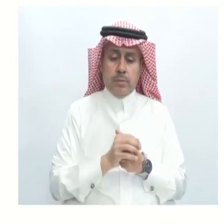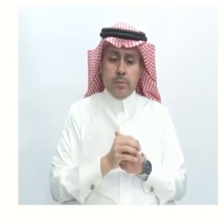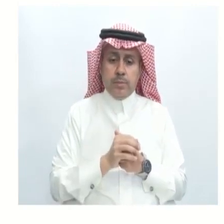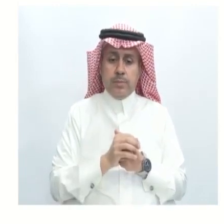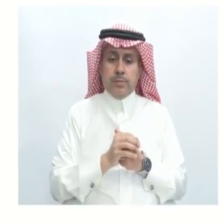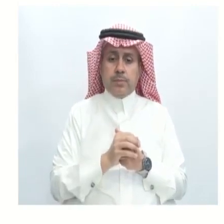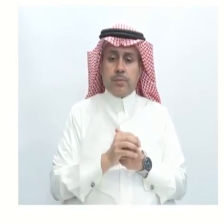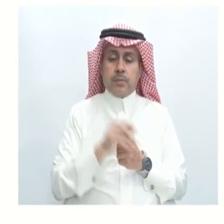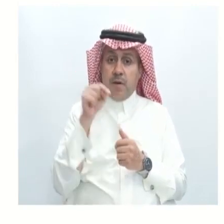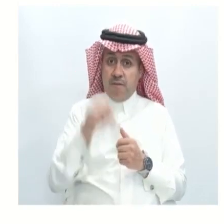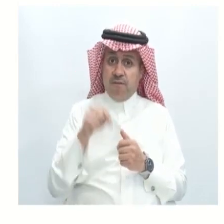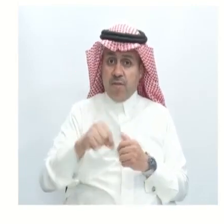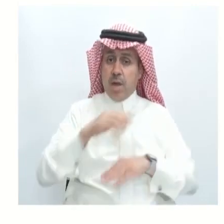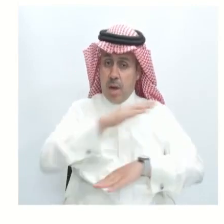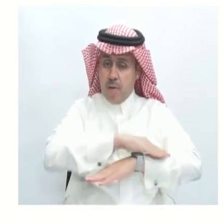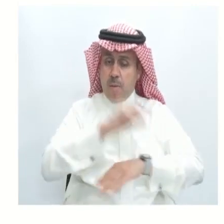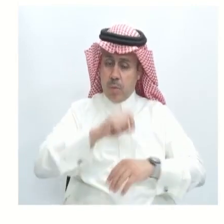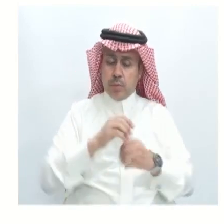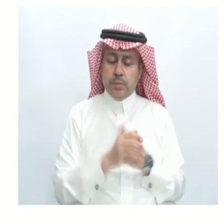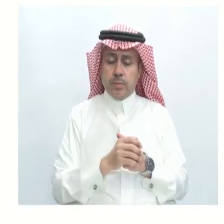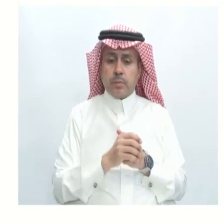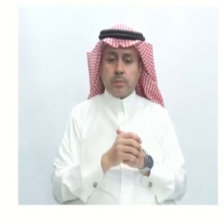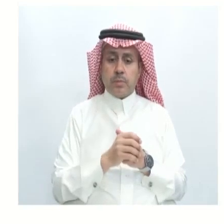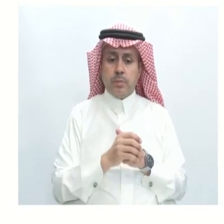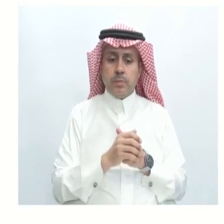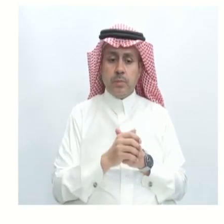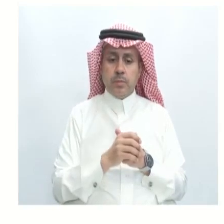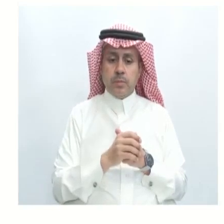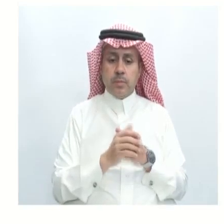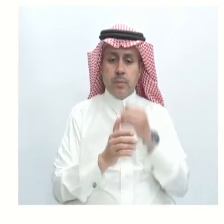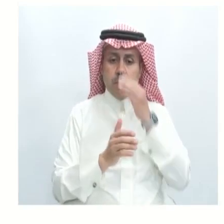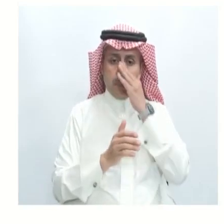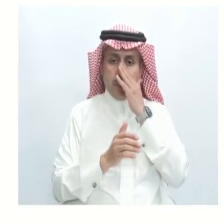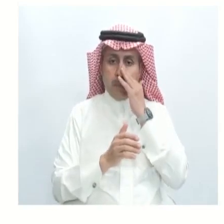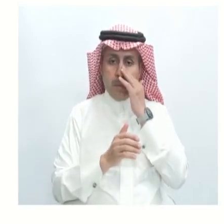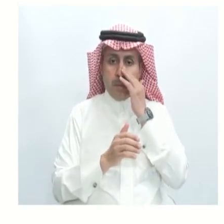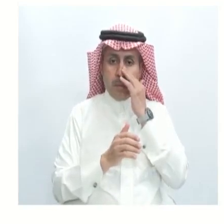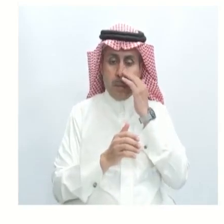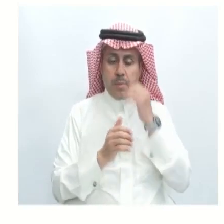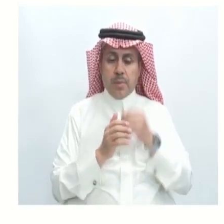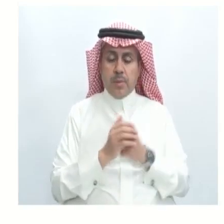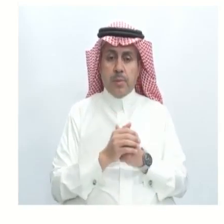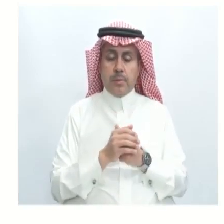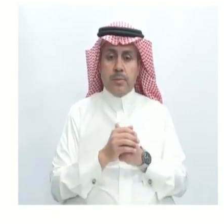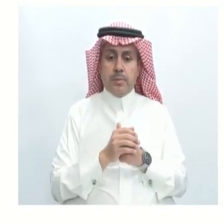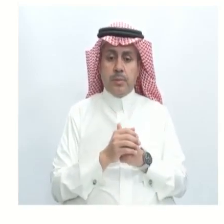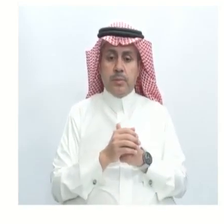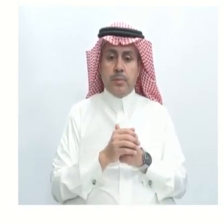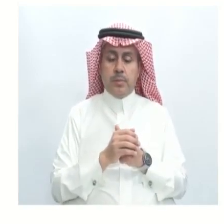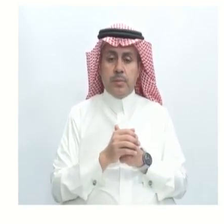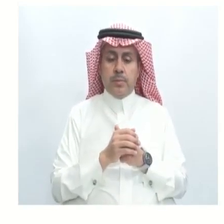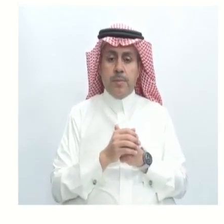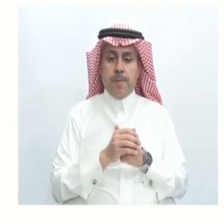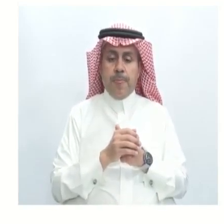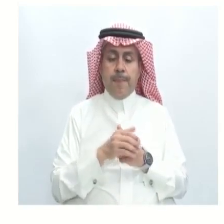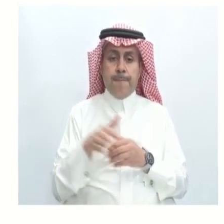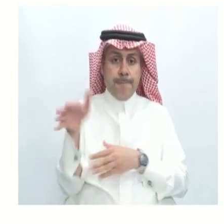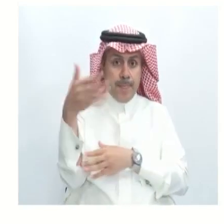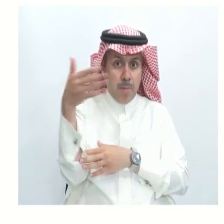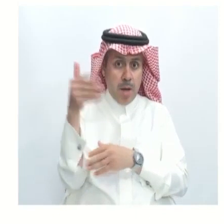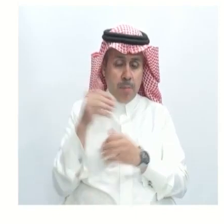في هذا النظام وهو نظام العلم او اذا كان مرفوعا وحده او مع الام الدوله